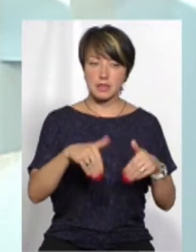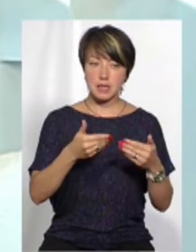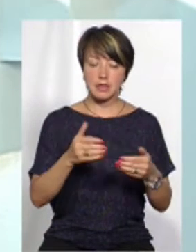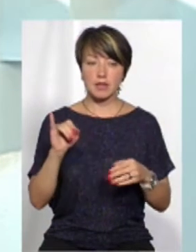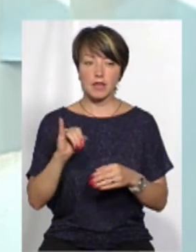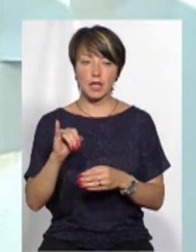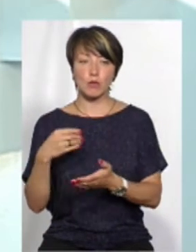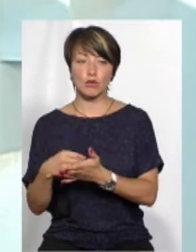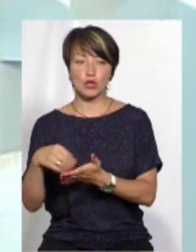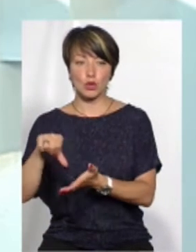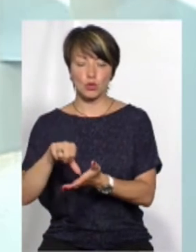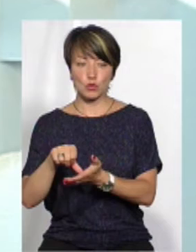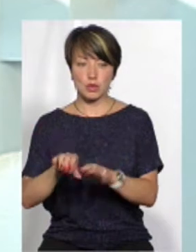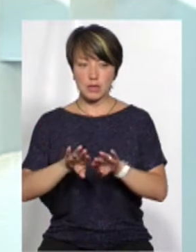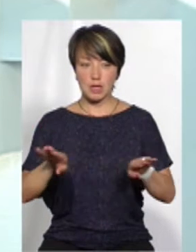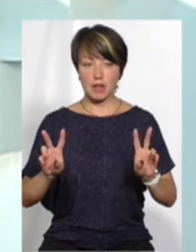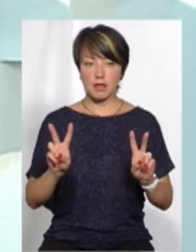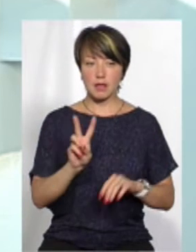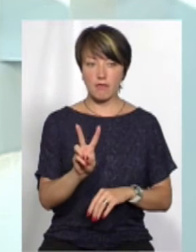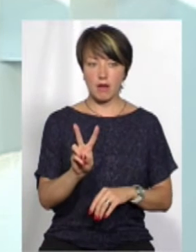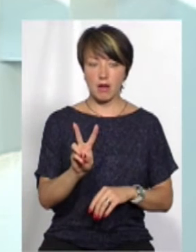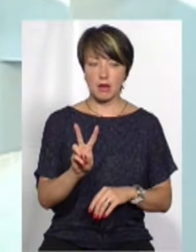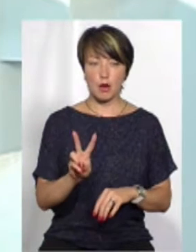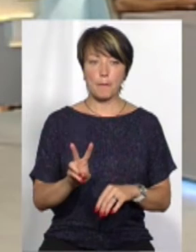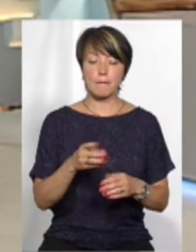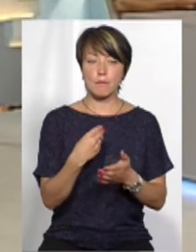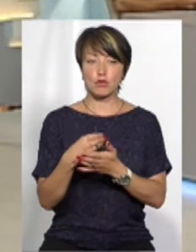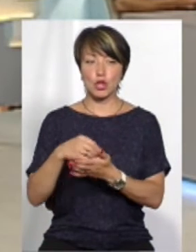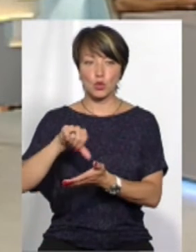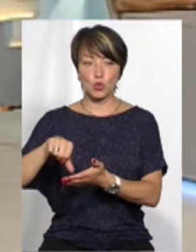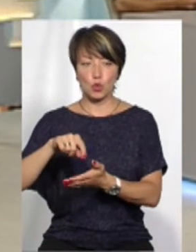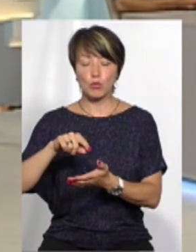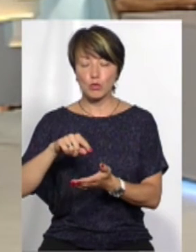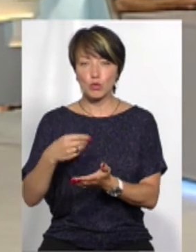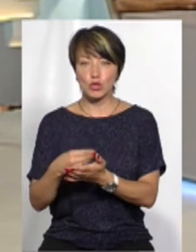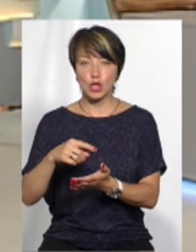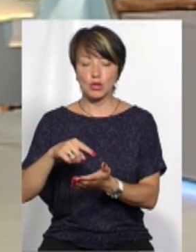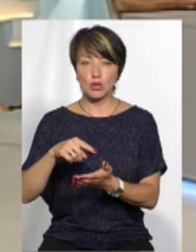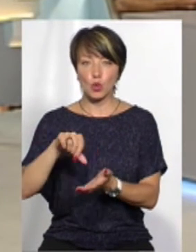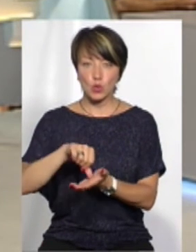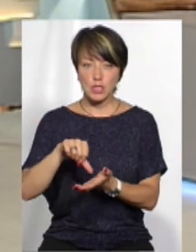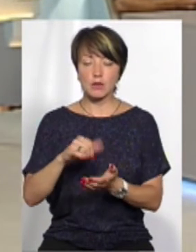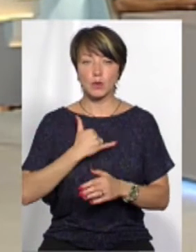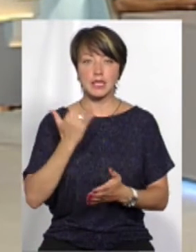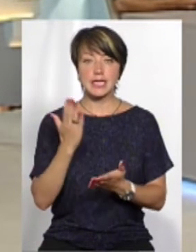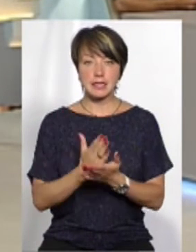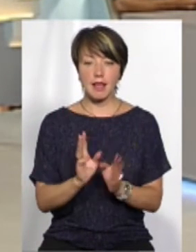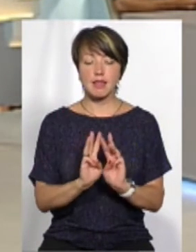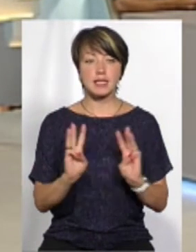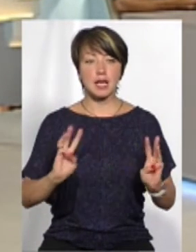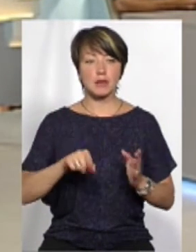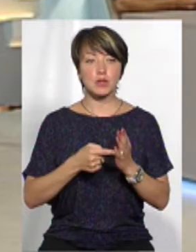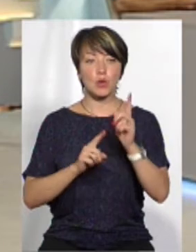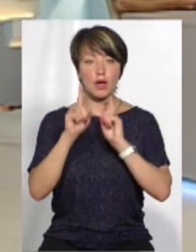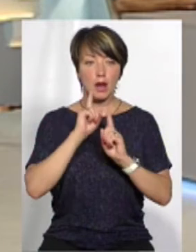ініціативи і також програма бюджетування за участі громадськості, бюджет участі. І у нас існує на сайті міської